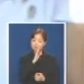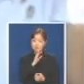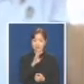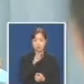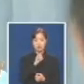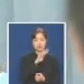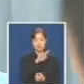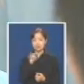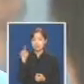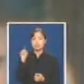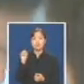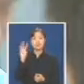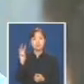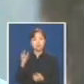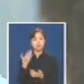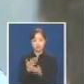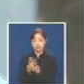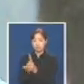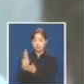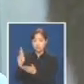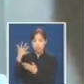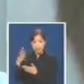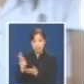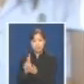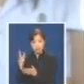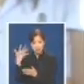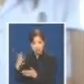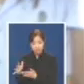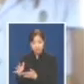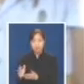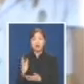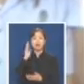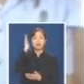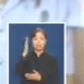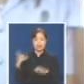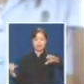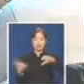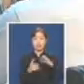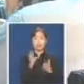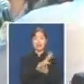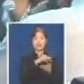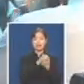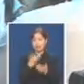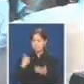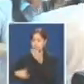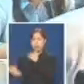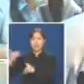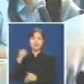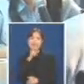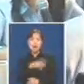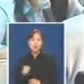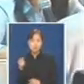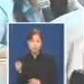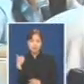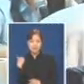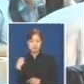บริหารง่ายกว่า ครับผมบริหารง่ายกว่าน ี่มีประสบการณ์เรากู้ตั้งแต่ม.ปลายหรือเปล่าคะ กู้ตั้งแต่ม.หกเลยครับ อ๋อถึงว่า คือจริงๆ